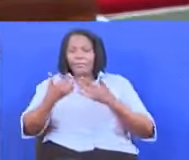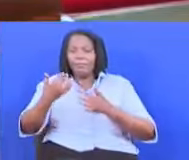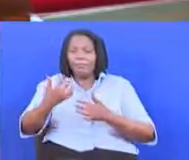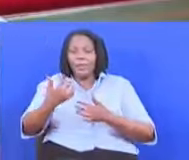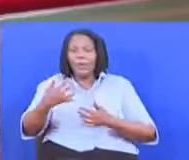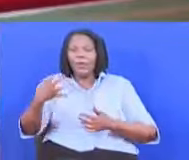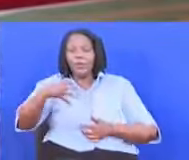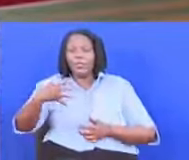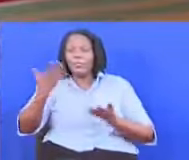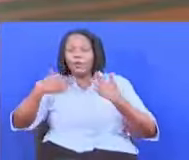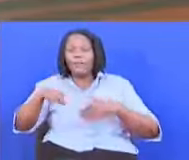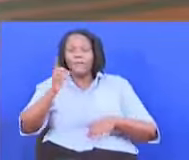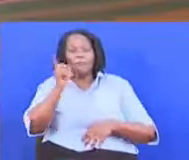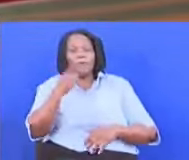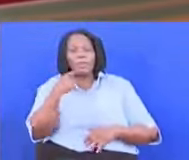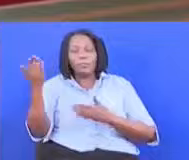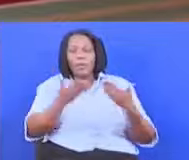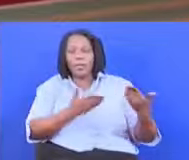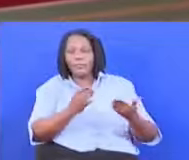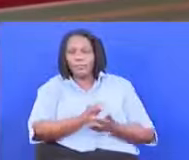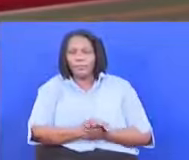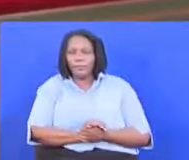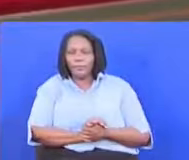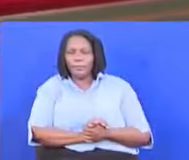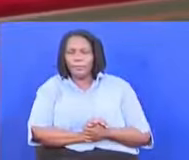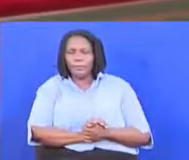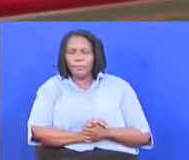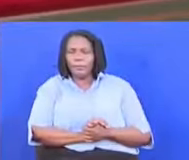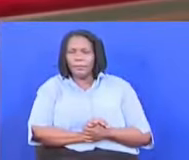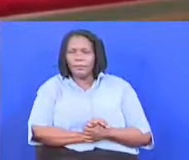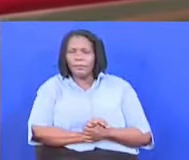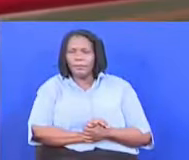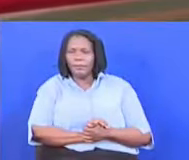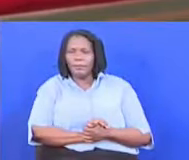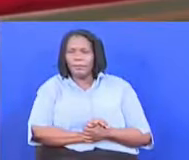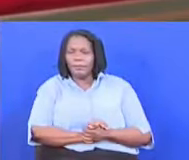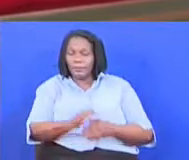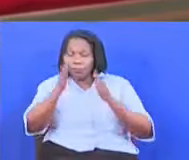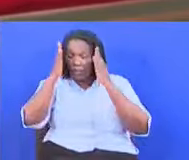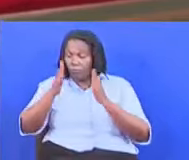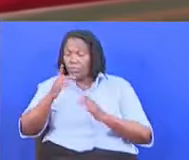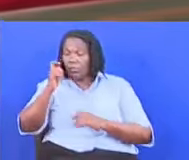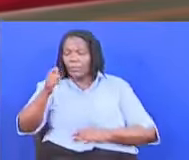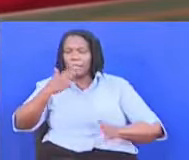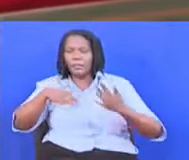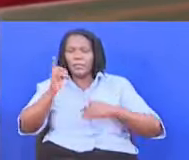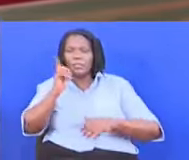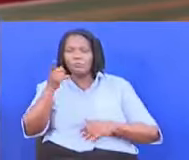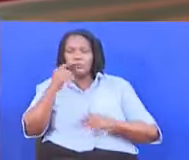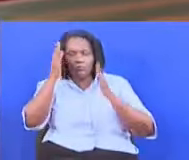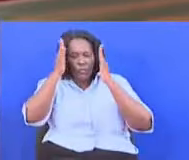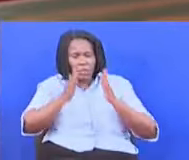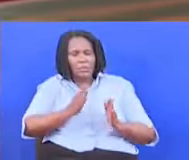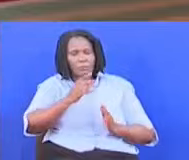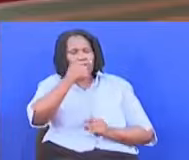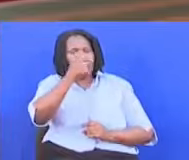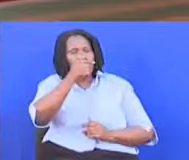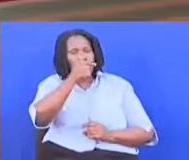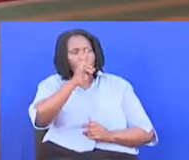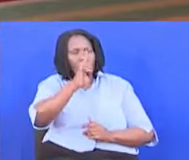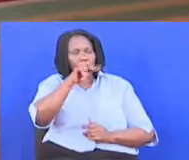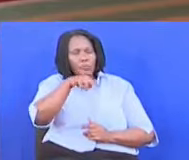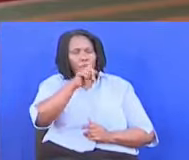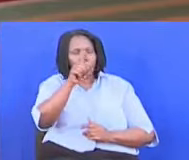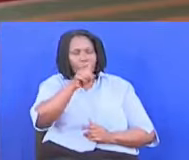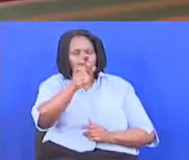Umi Mwalimu. Mheshimiwa Spika, napenda kujibu swali la Mheshimiwa Tunza Isa Malapo, mbunge